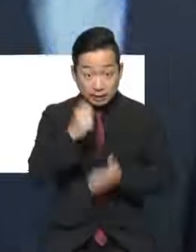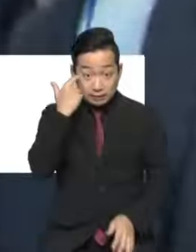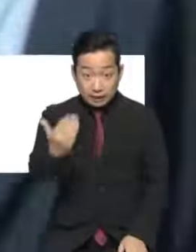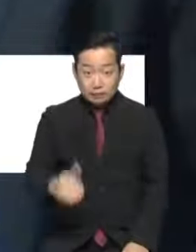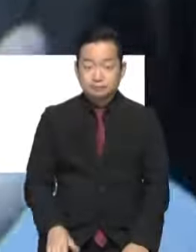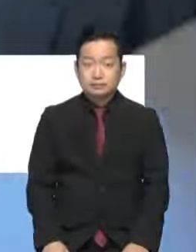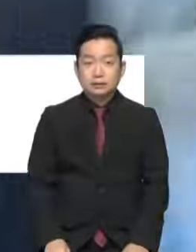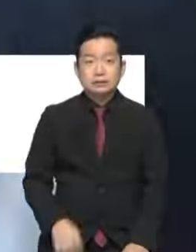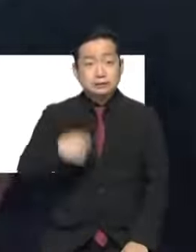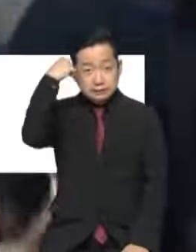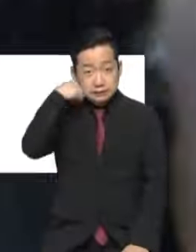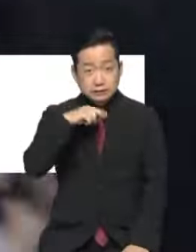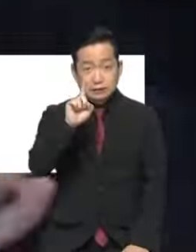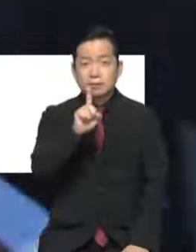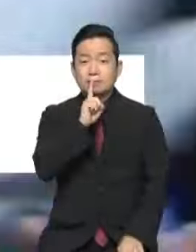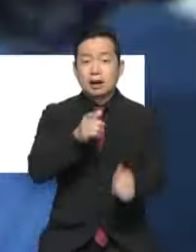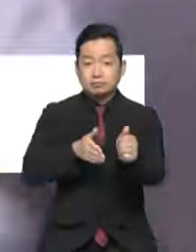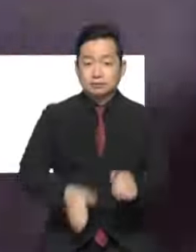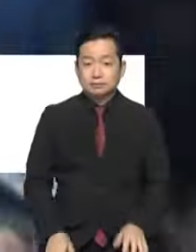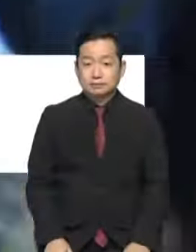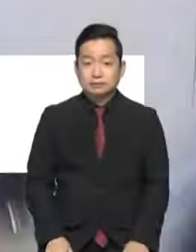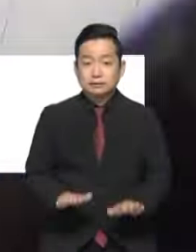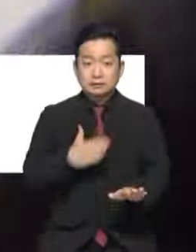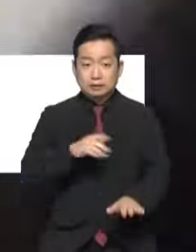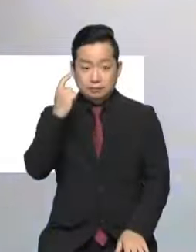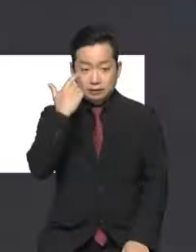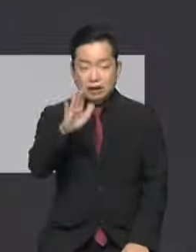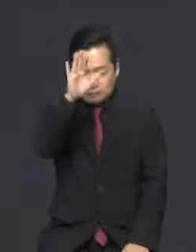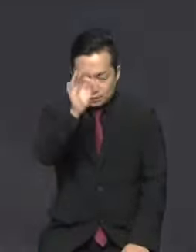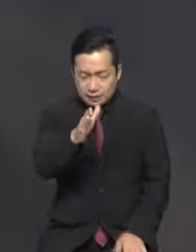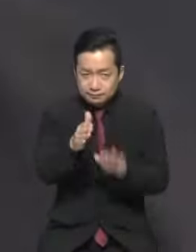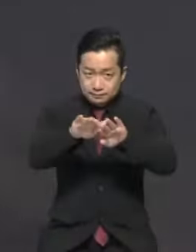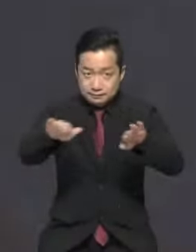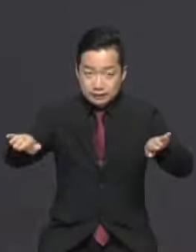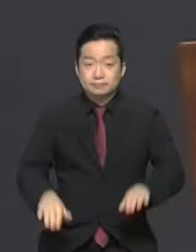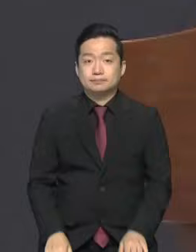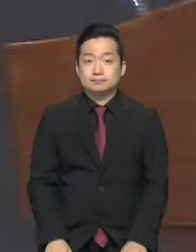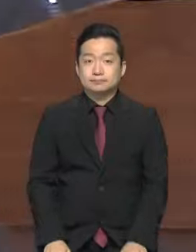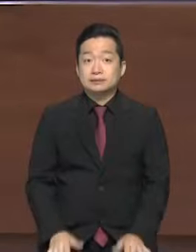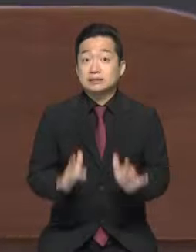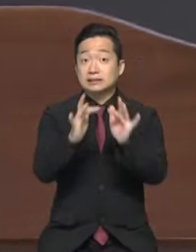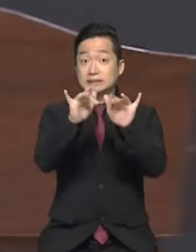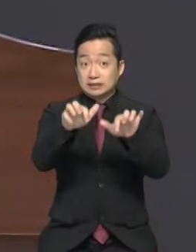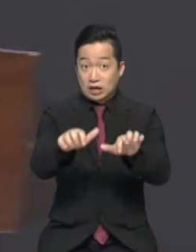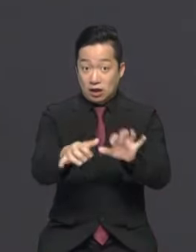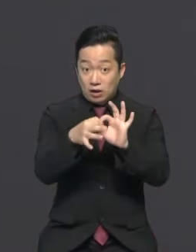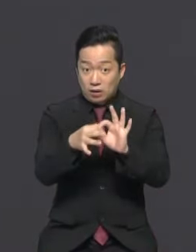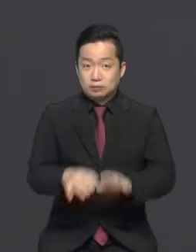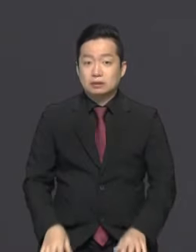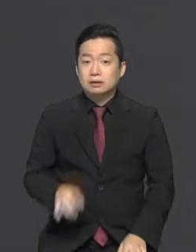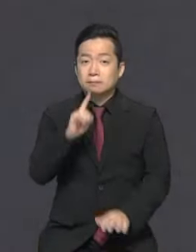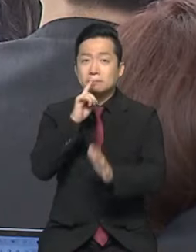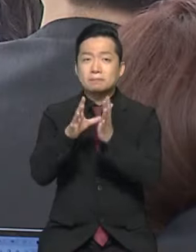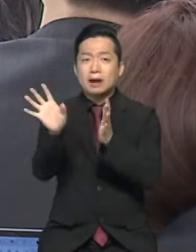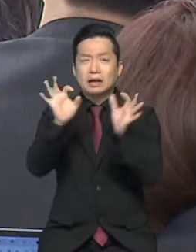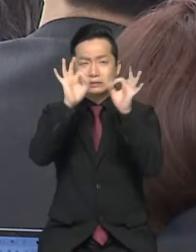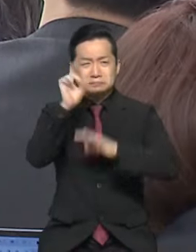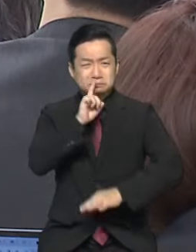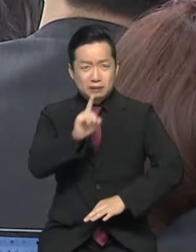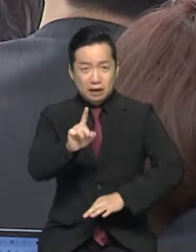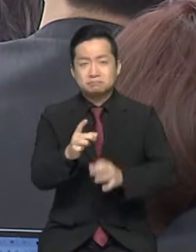받아들이시나요? 심경 좀 어떠신가요? 아, 잠깐만요. 임 회장은 SNS 등을 통해 막말과 실언을 했다는